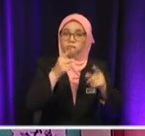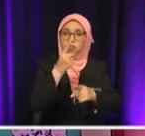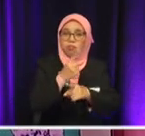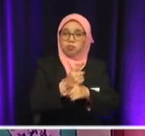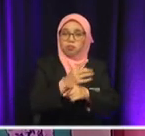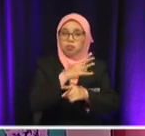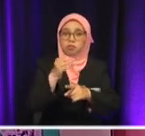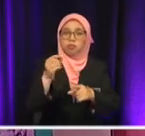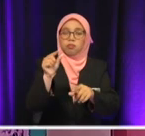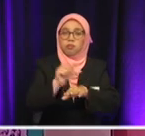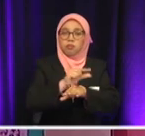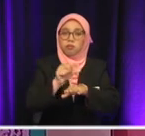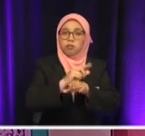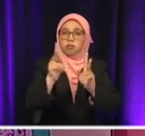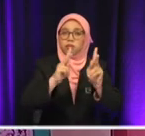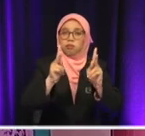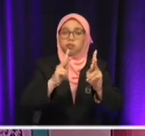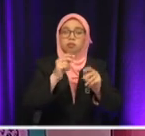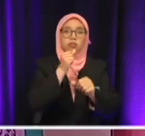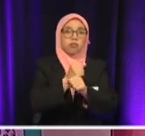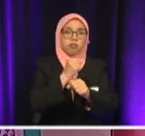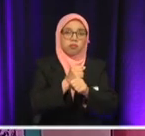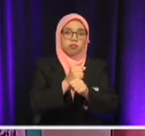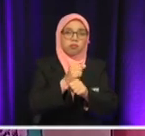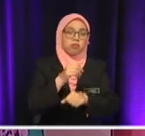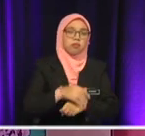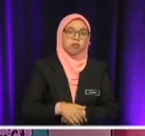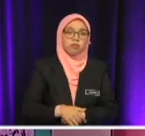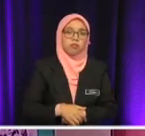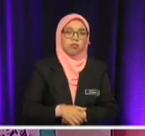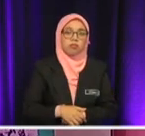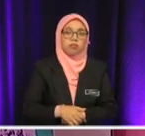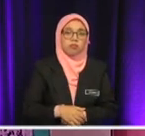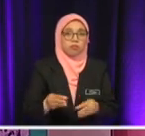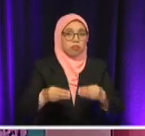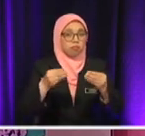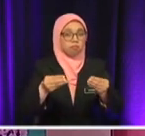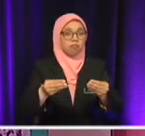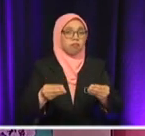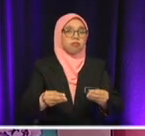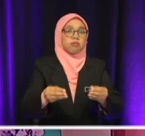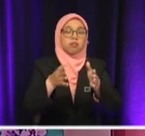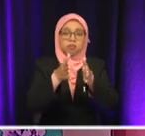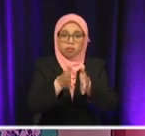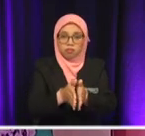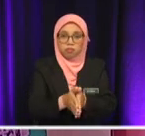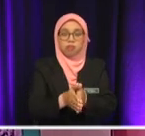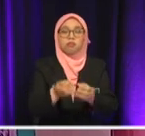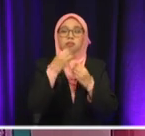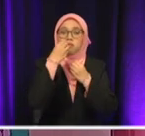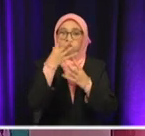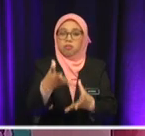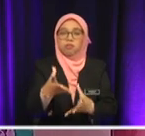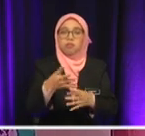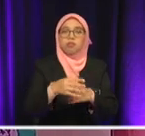kerja di awal ayat. Tengok semua kata kerja, memberi salam, menerangkan, memberikan alat perkusi,